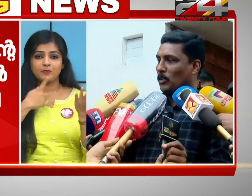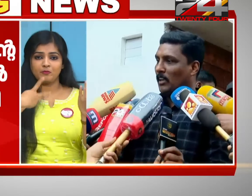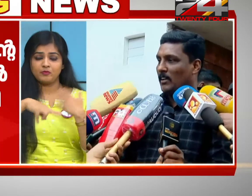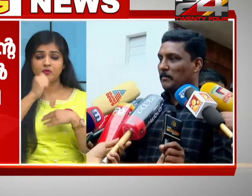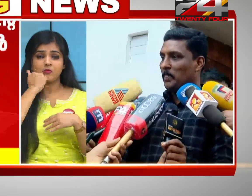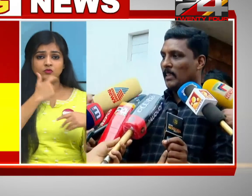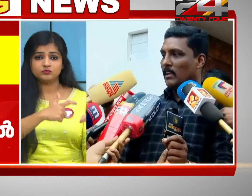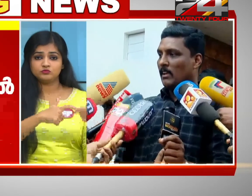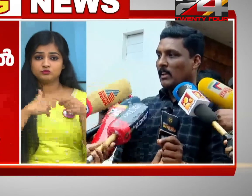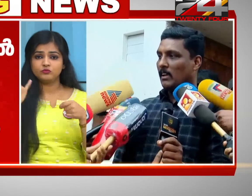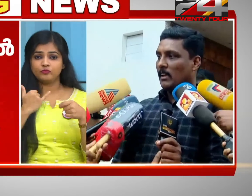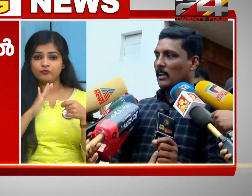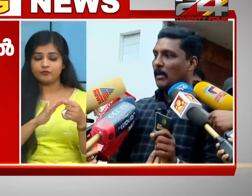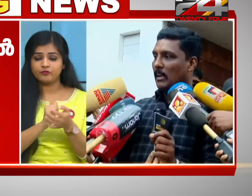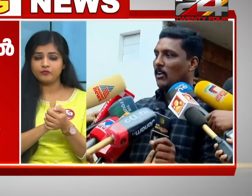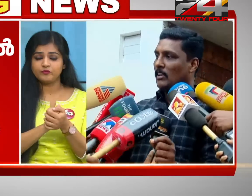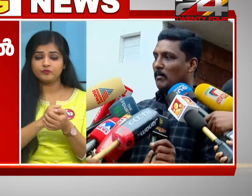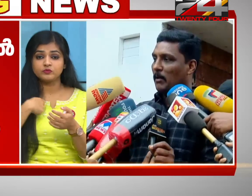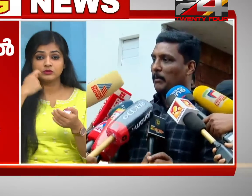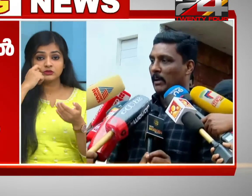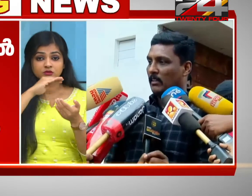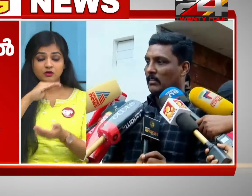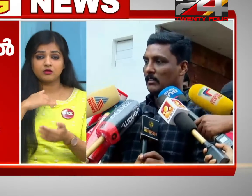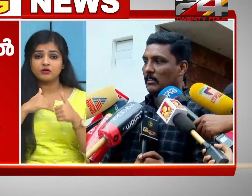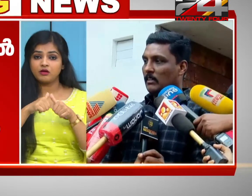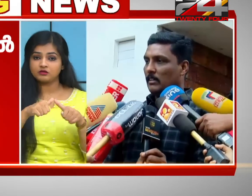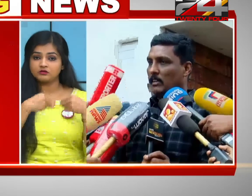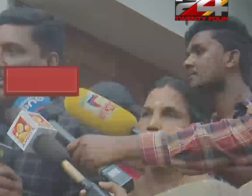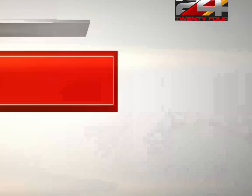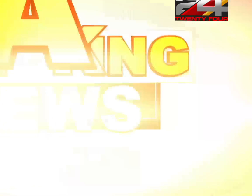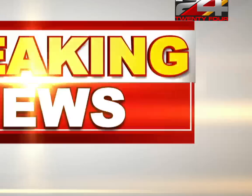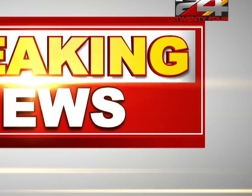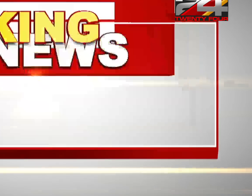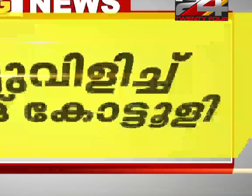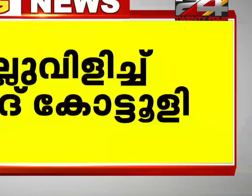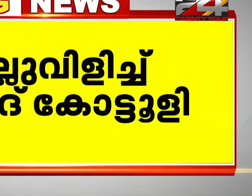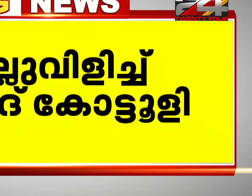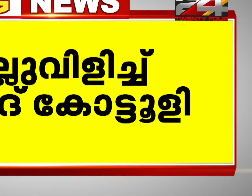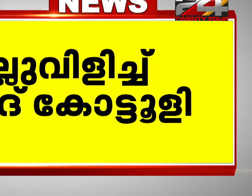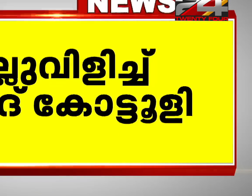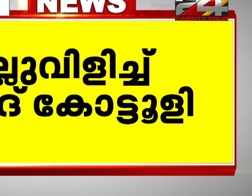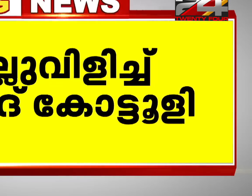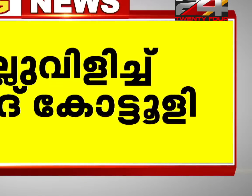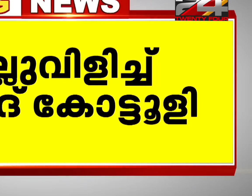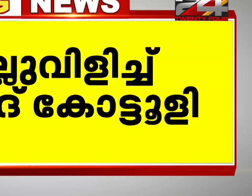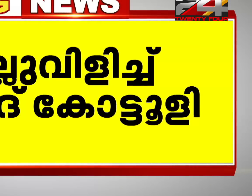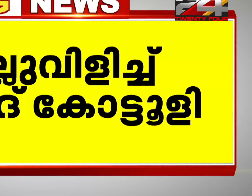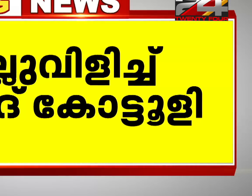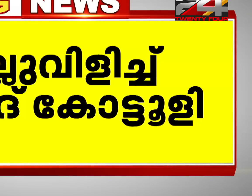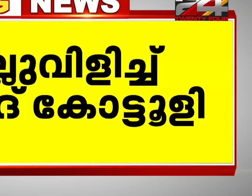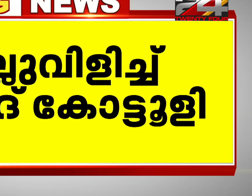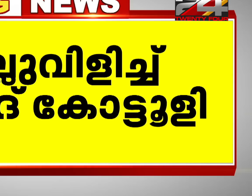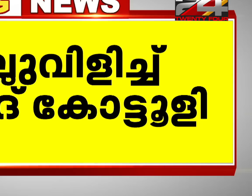ചോദിക്കുക. എൻ്റെ മകനോടാണ് ഞാൻ മറുപടി പറയേണ്ടത്. എൻ്റെ ഭാര്യയോടാണ് ഞാൻ പറയുന്നത്. ഏറ്റവും എൻ്റെ അടുത്ത, നമ്മുടെയൊക്കെ ഏറ്റവും അടുത്ത